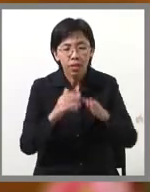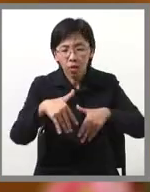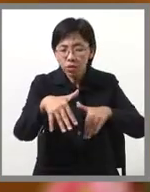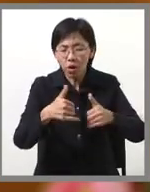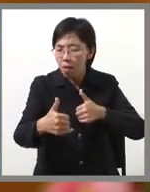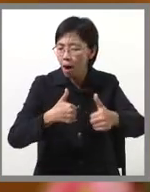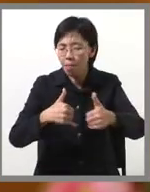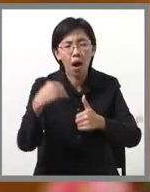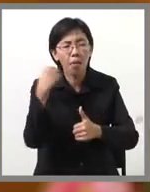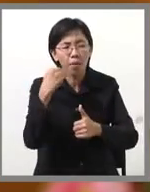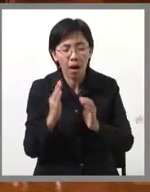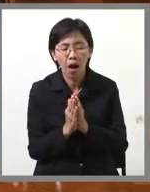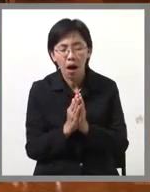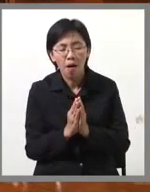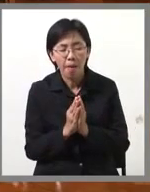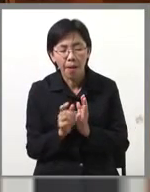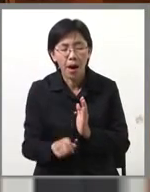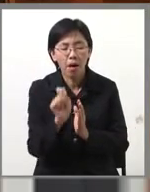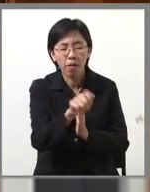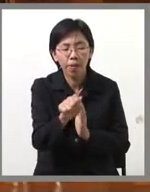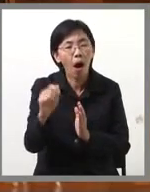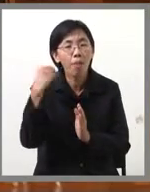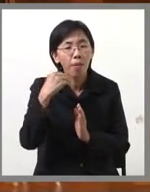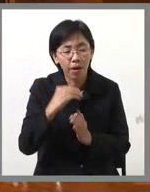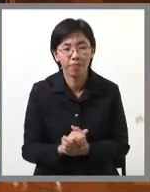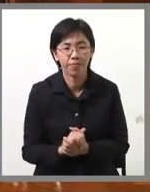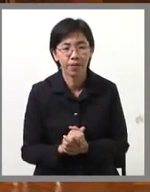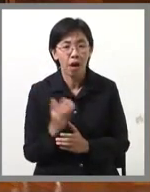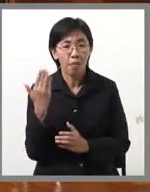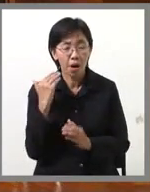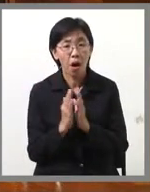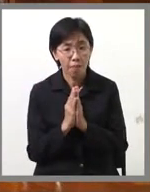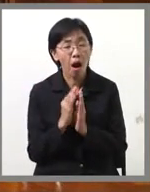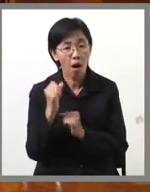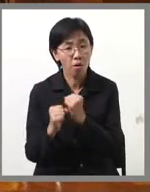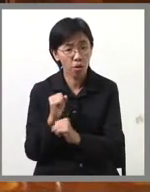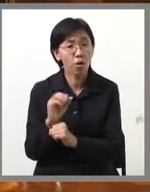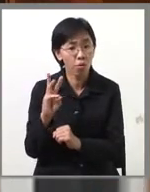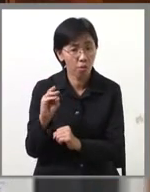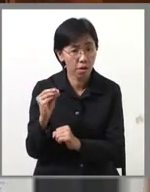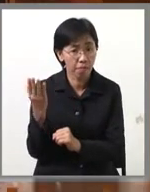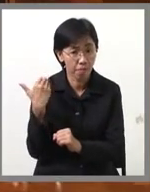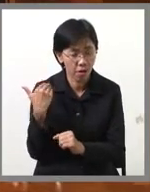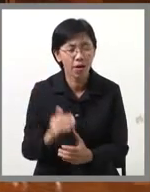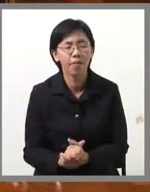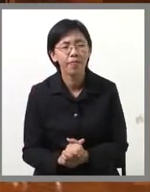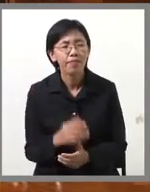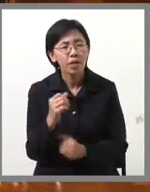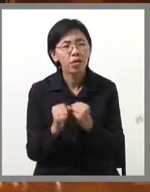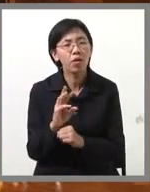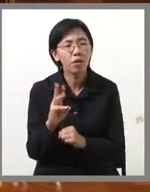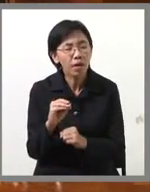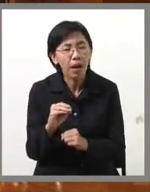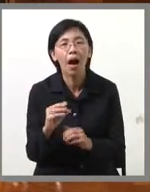จะมาลดน้ำมนต์กันเยอะหมดแล้วเมื่อตอนอายุท่าน60ปีท่านได้สร้